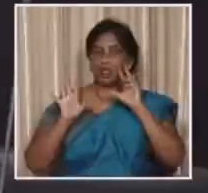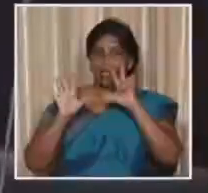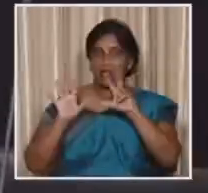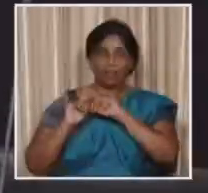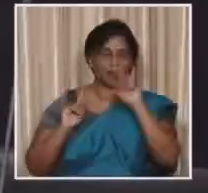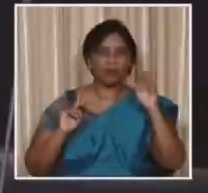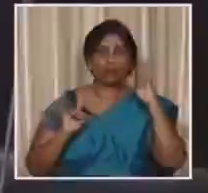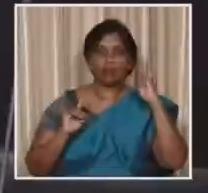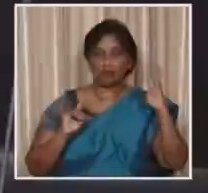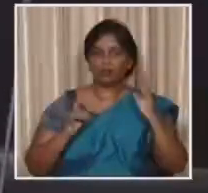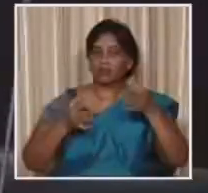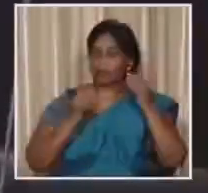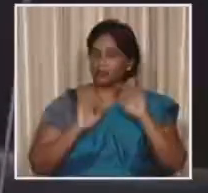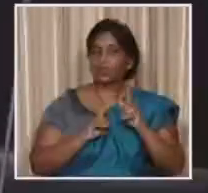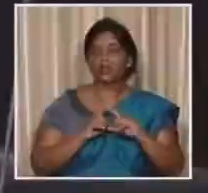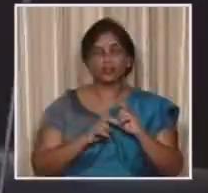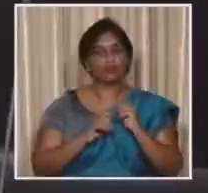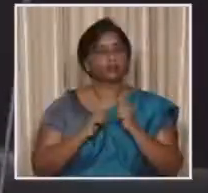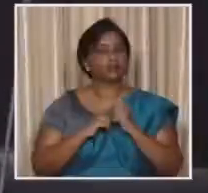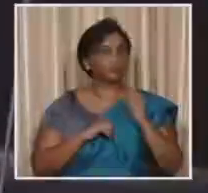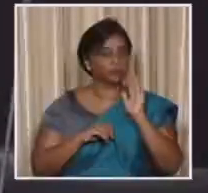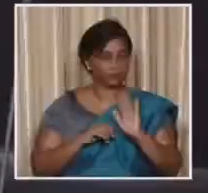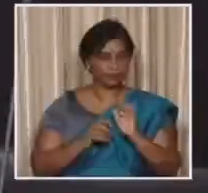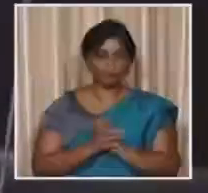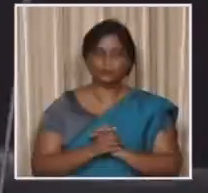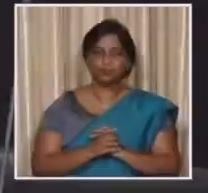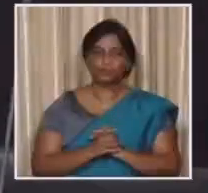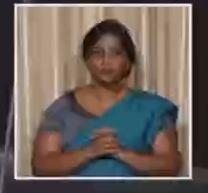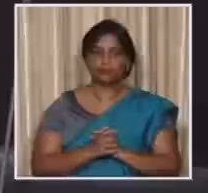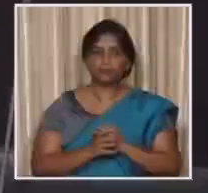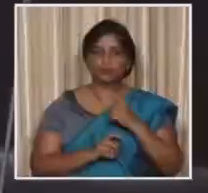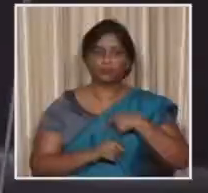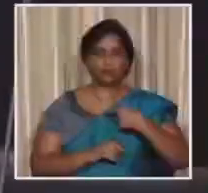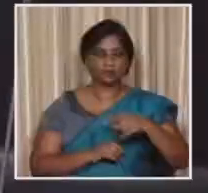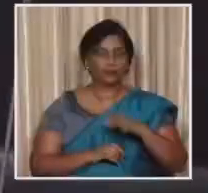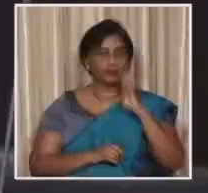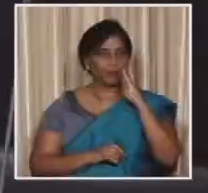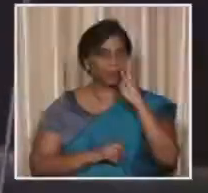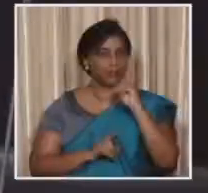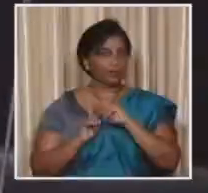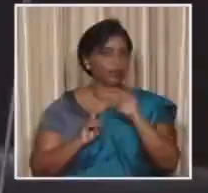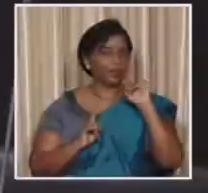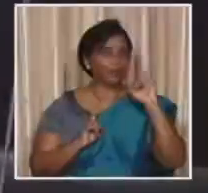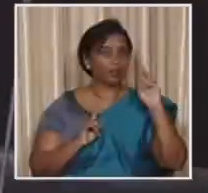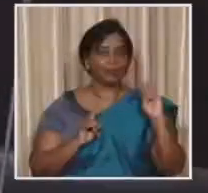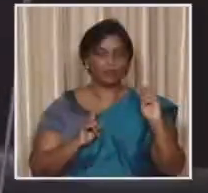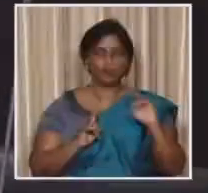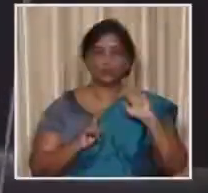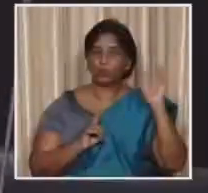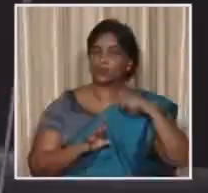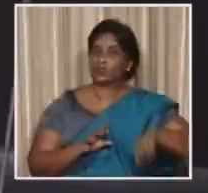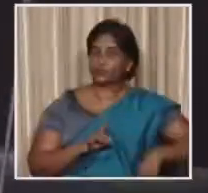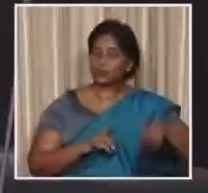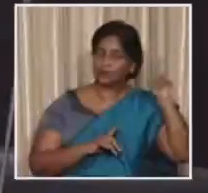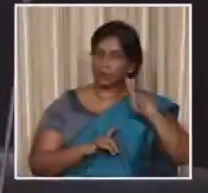4 දක්වාත් විධිමත් අධ්‍යාපන කටයුතු වල නිරත වේ. දිනපතා 4යි 30 සිට 6යි 30 දක්වා සෑම